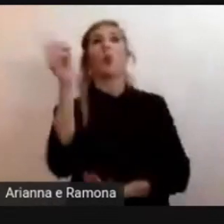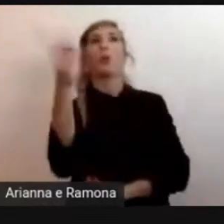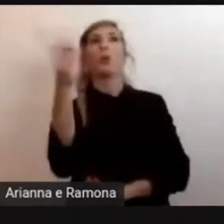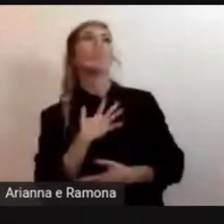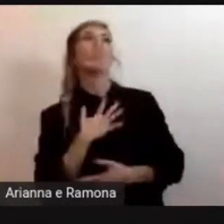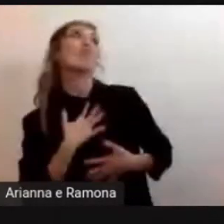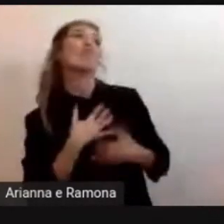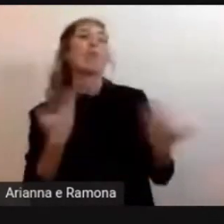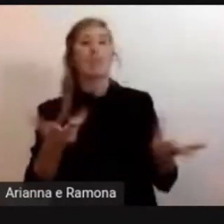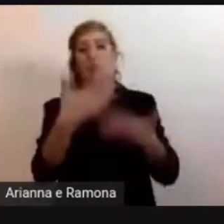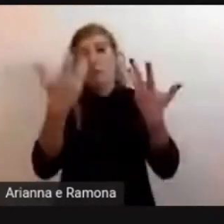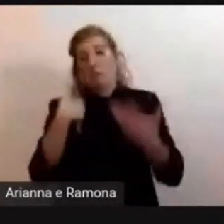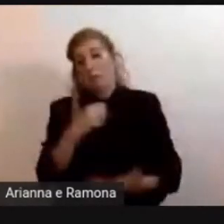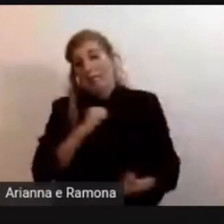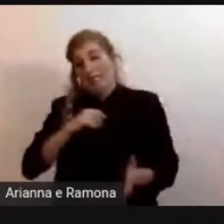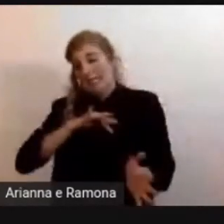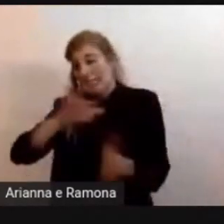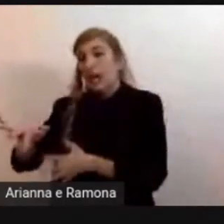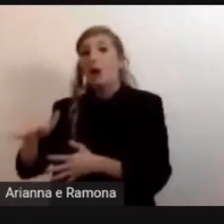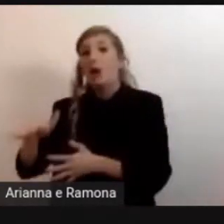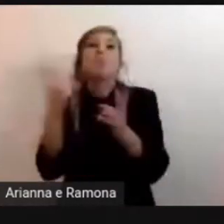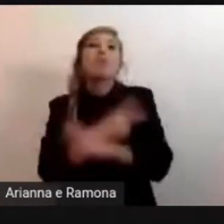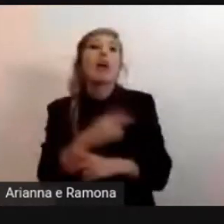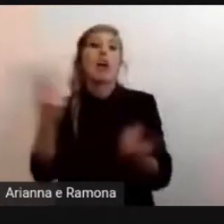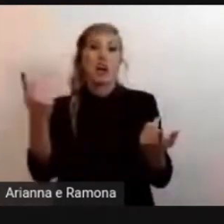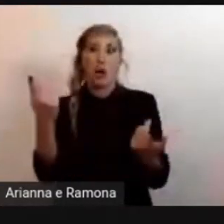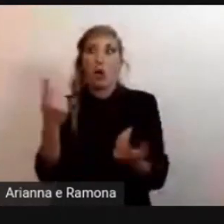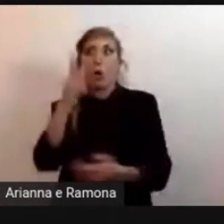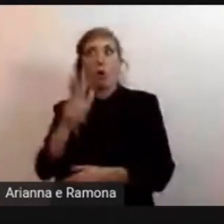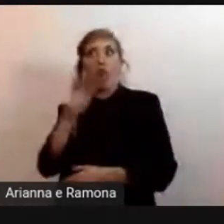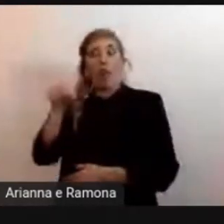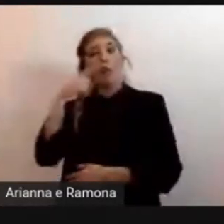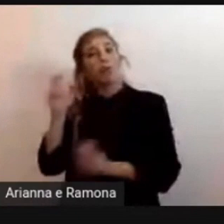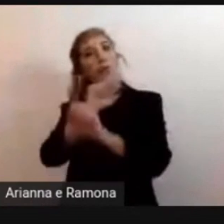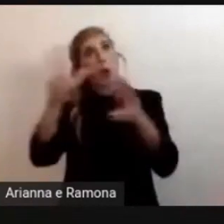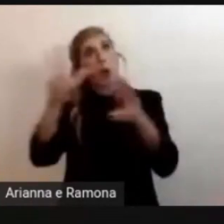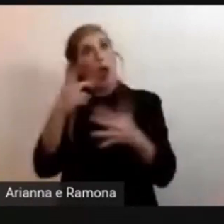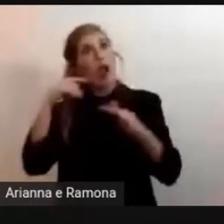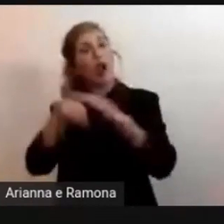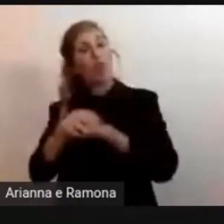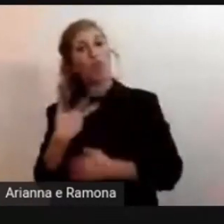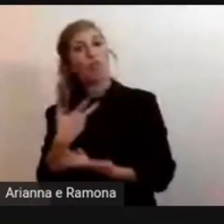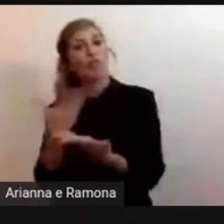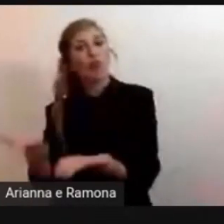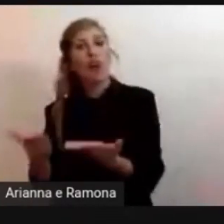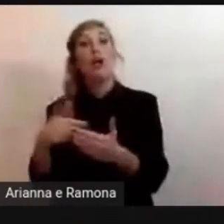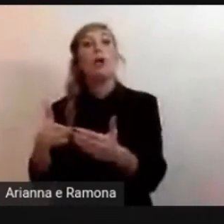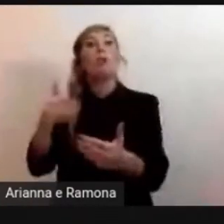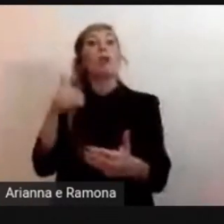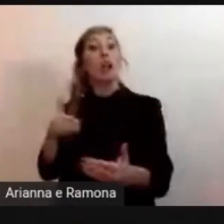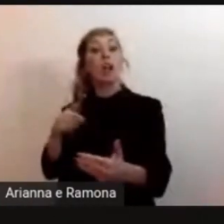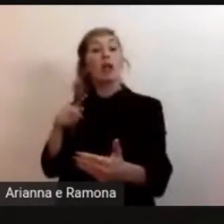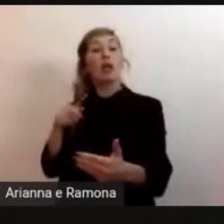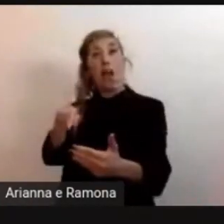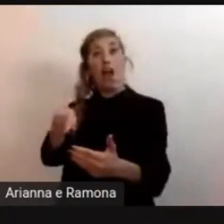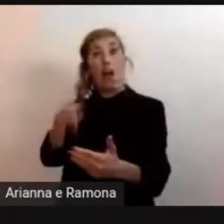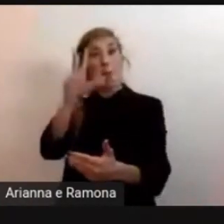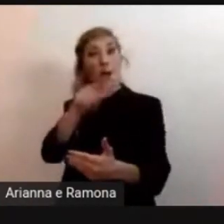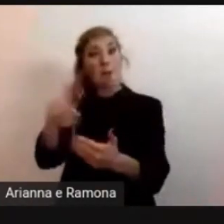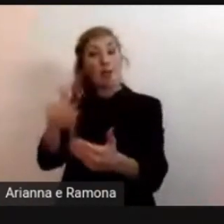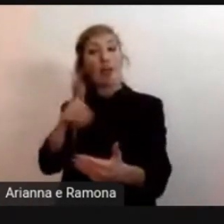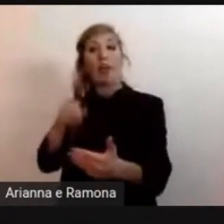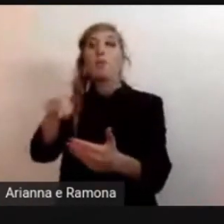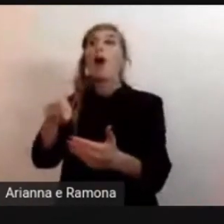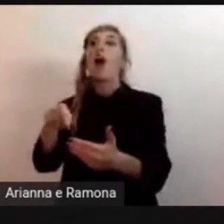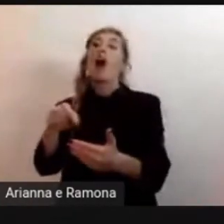però qualche cosa nella verità e quindi lui direi c'è quella